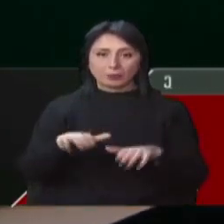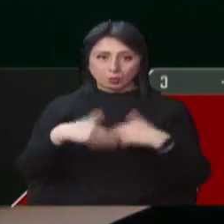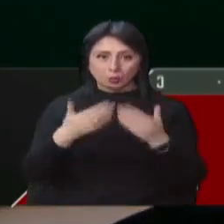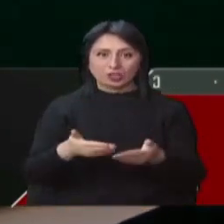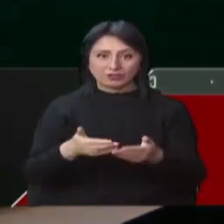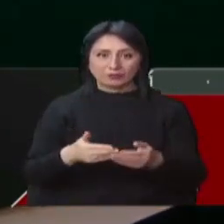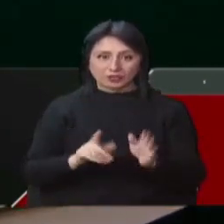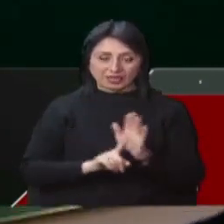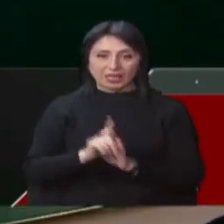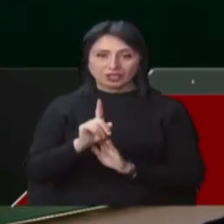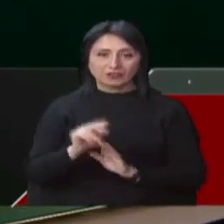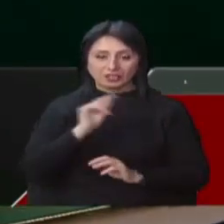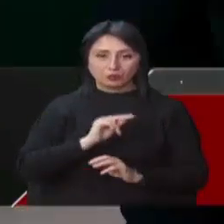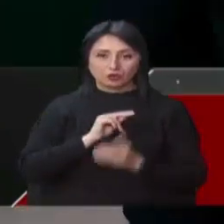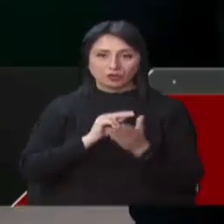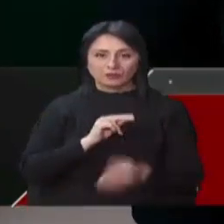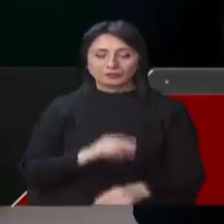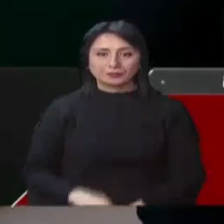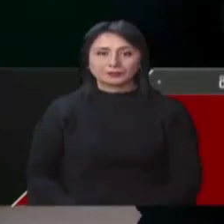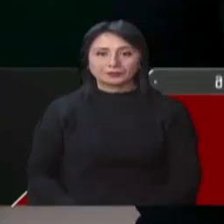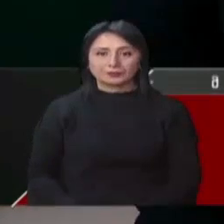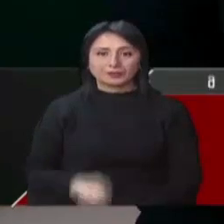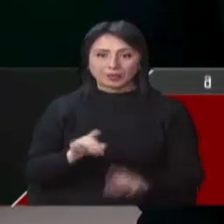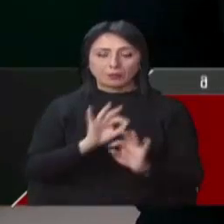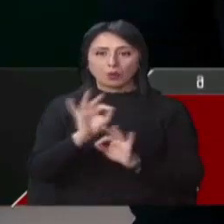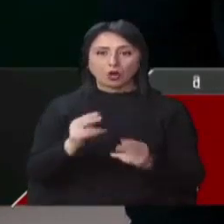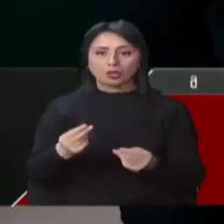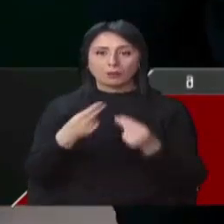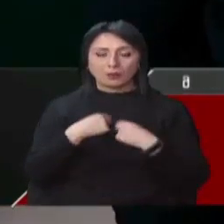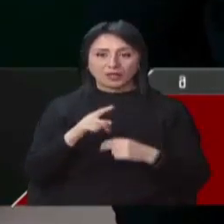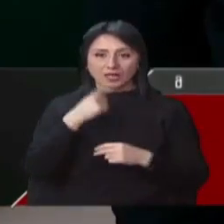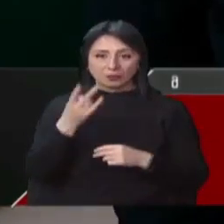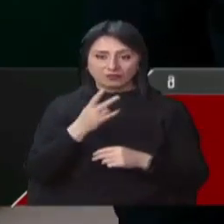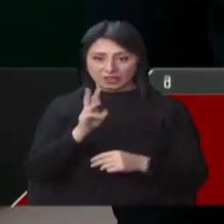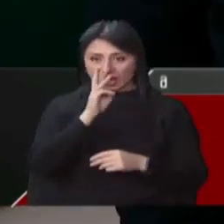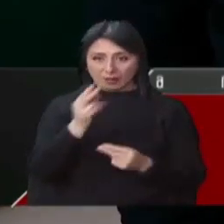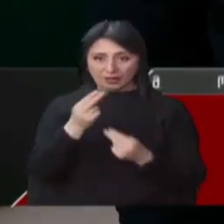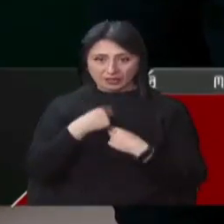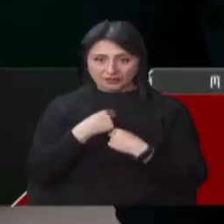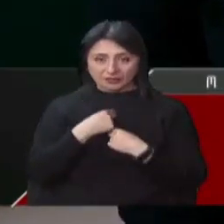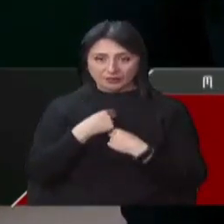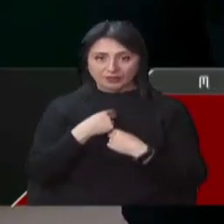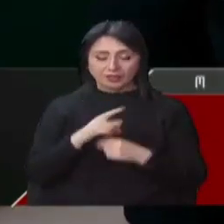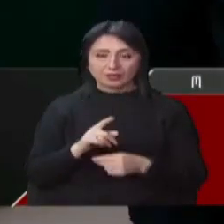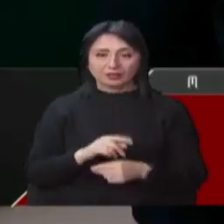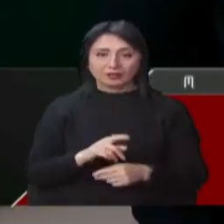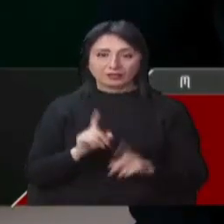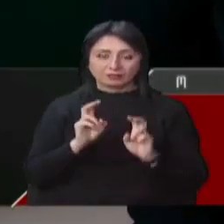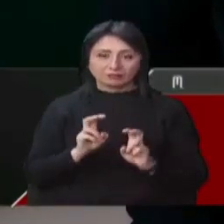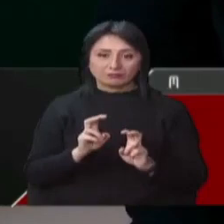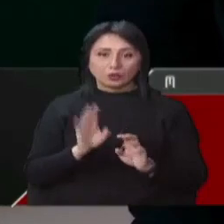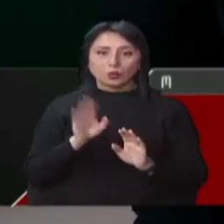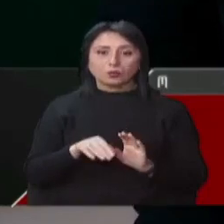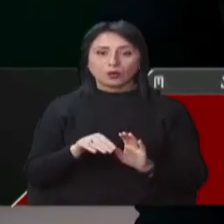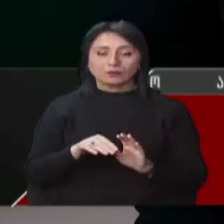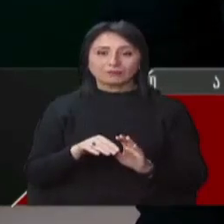ურჩევ, რომ დაიწყონ და იმუშაონ. ამ პროექტმა მომიტანა, რა თქმა უნდა, ხელფასი, ის რა ქვია და